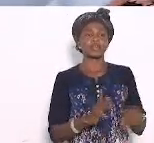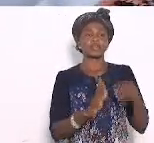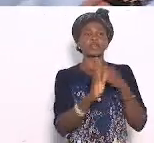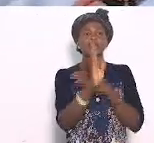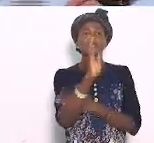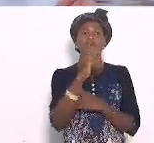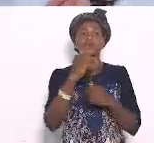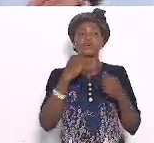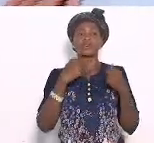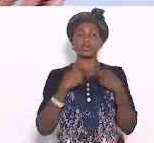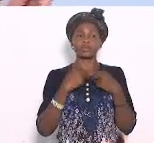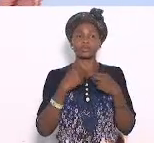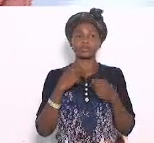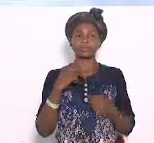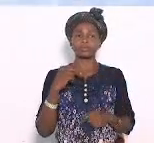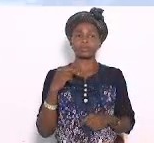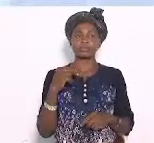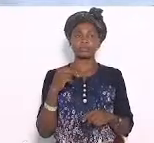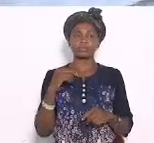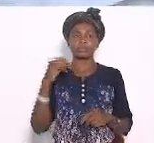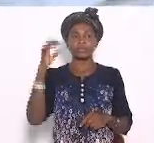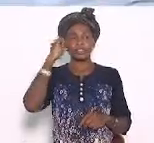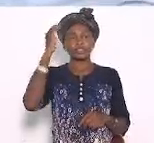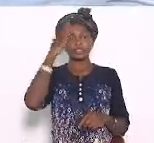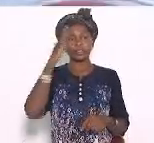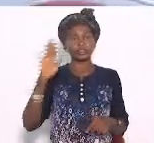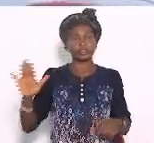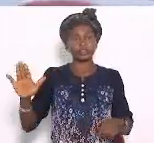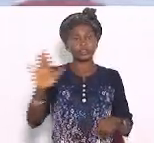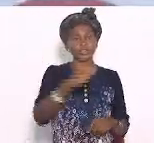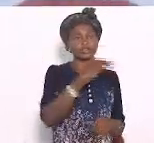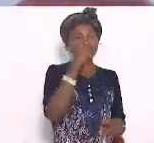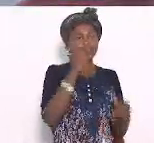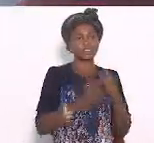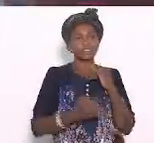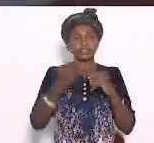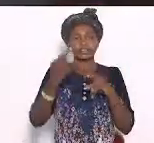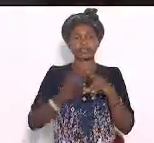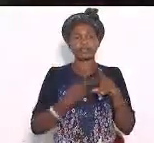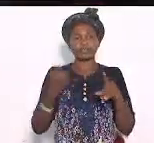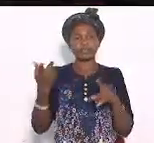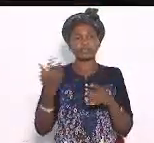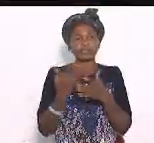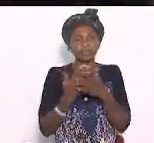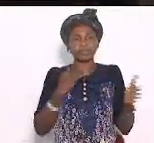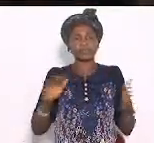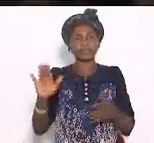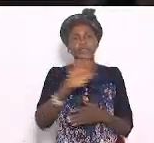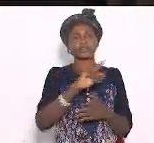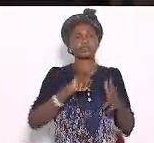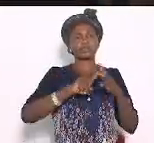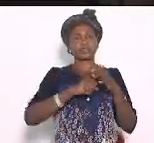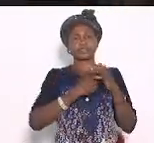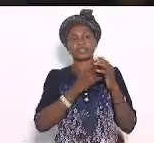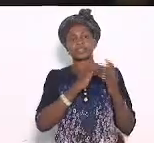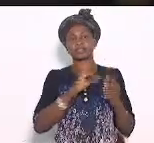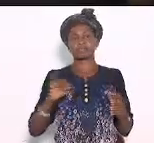mly for he knows your r before your